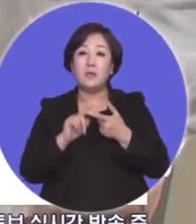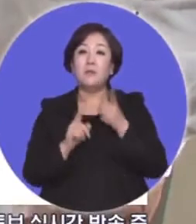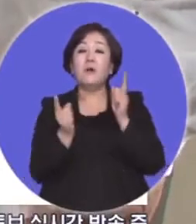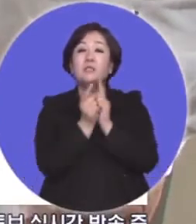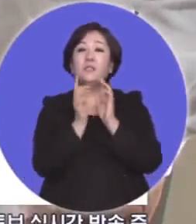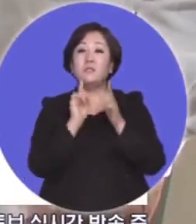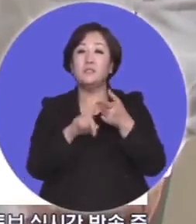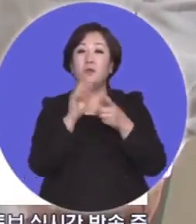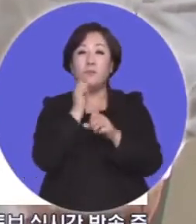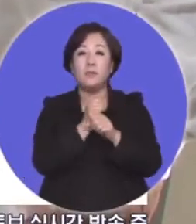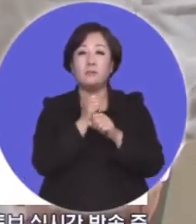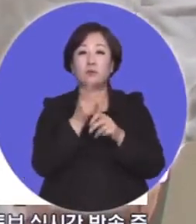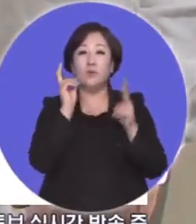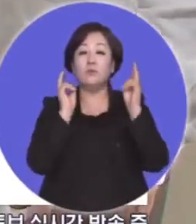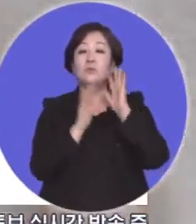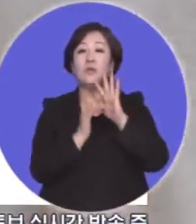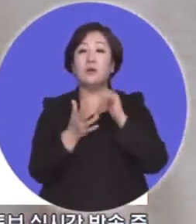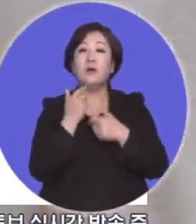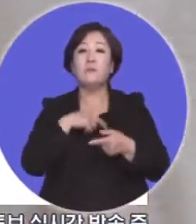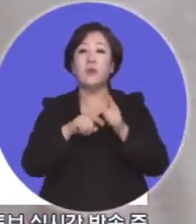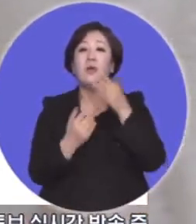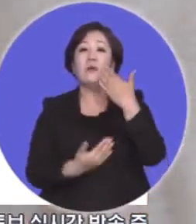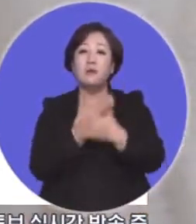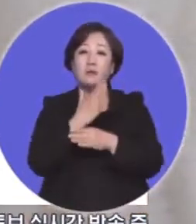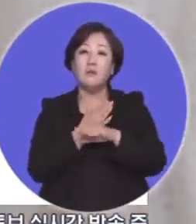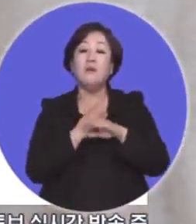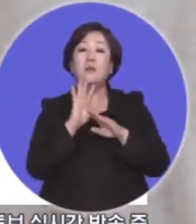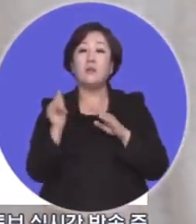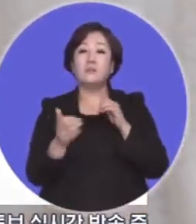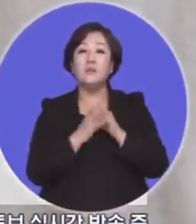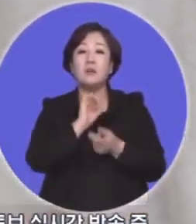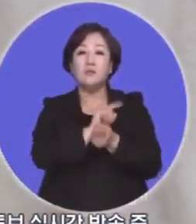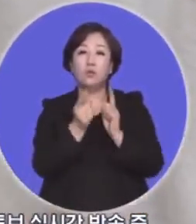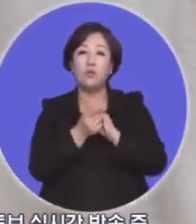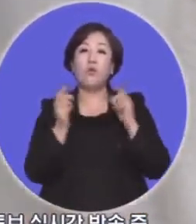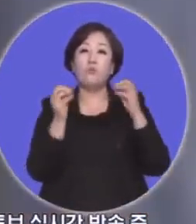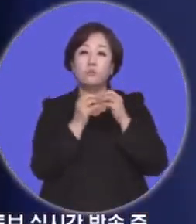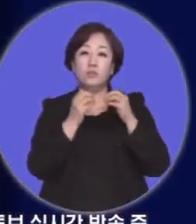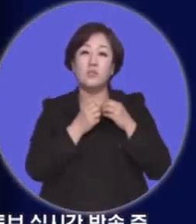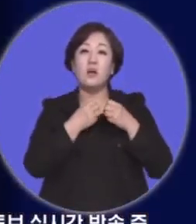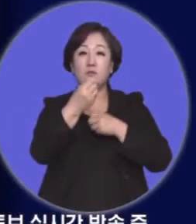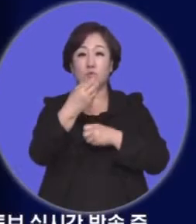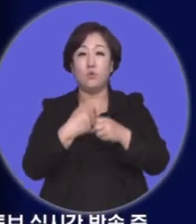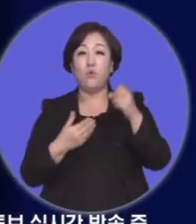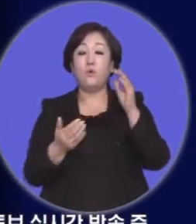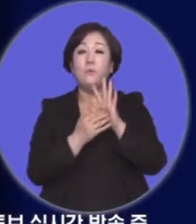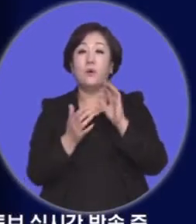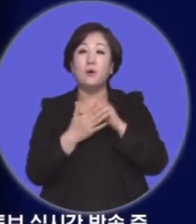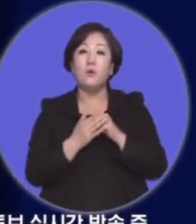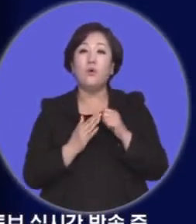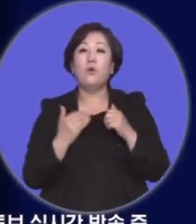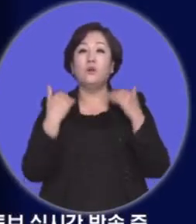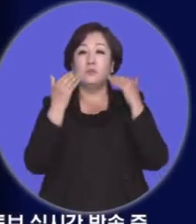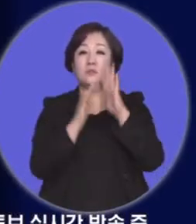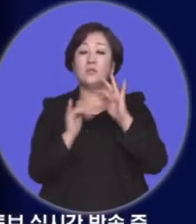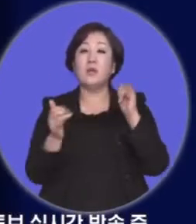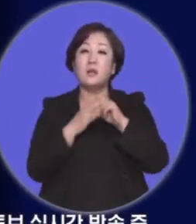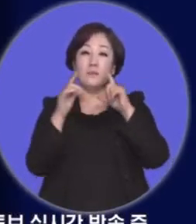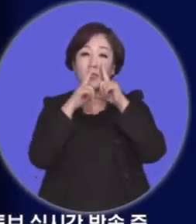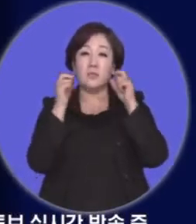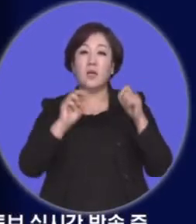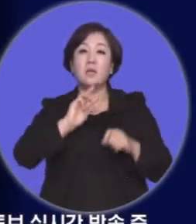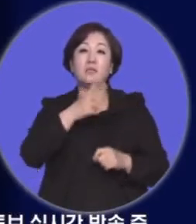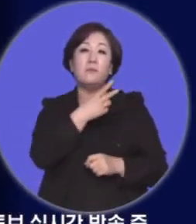중간 없자 라고 소개하는 빛이 로부터 문자 한통을 받았습니다 감자와 성인 덴탈 마스크를 개당 360 원에